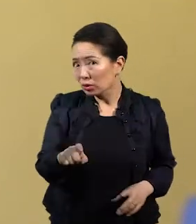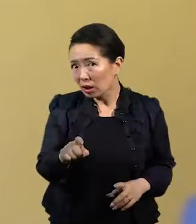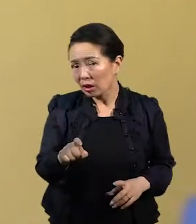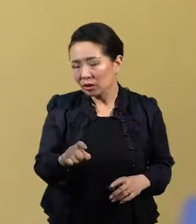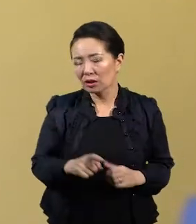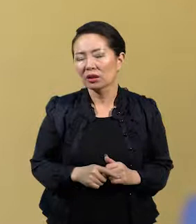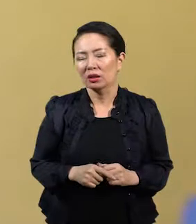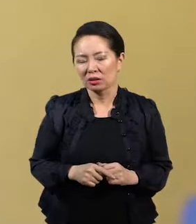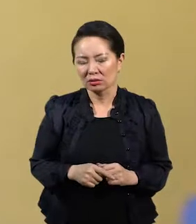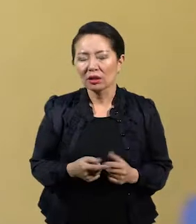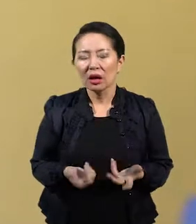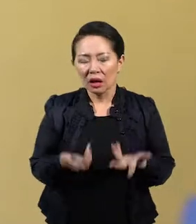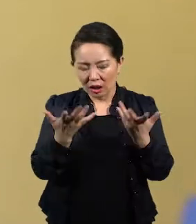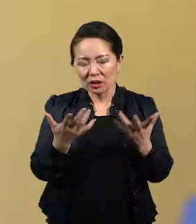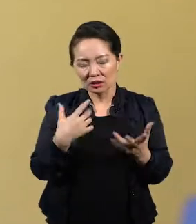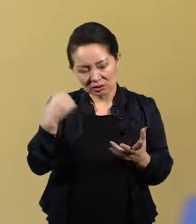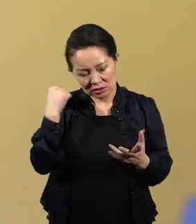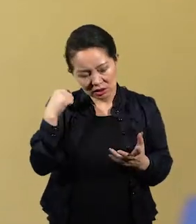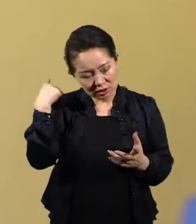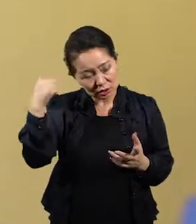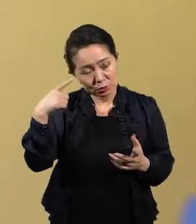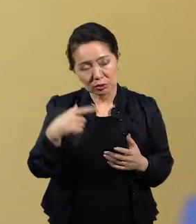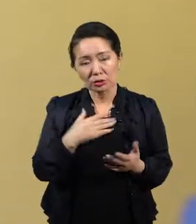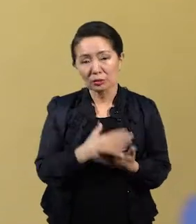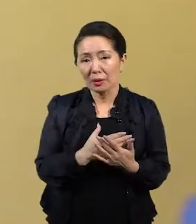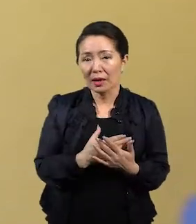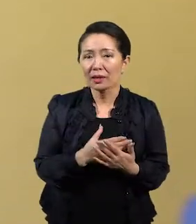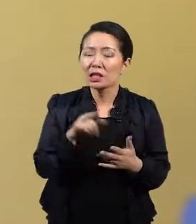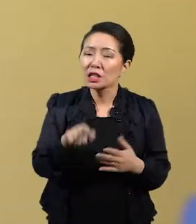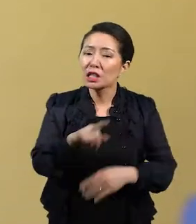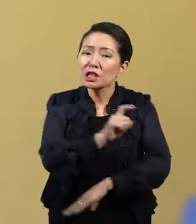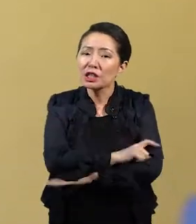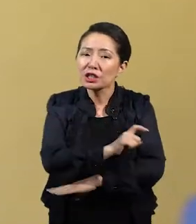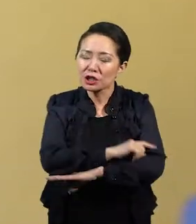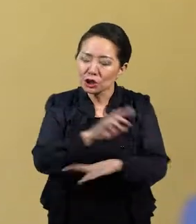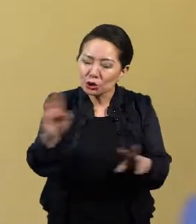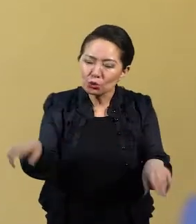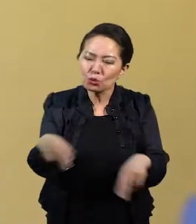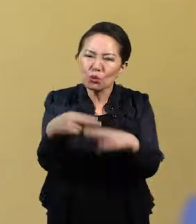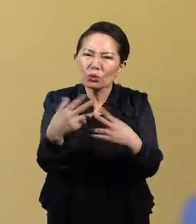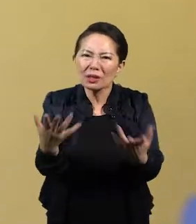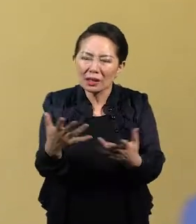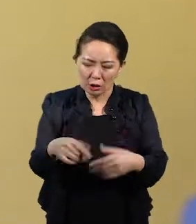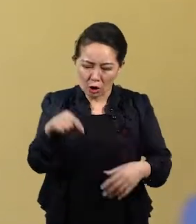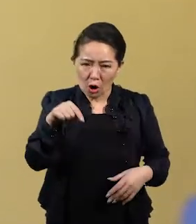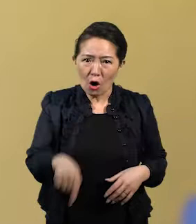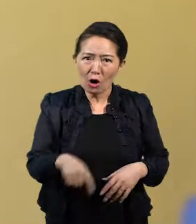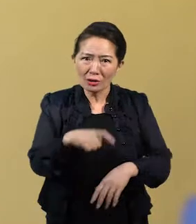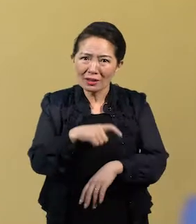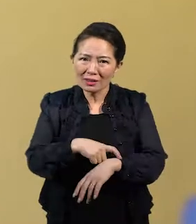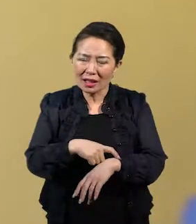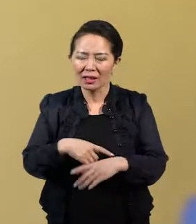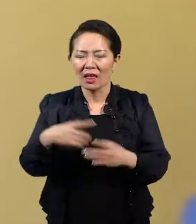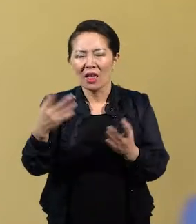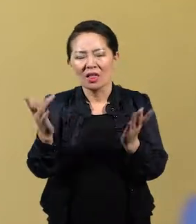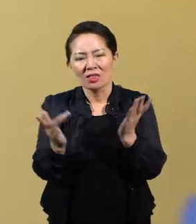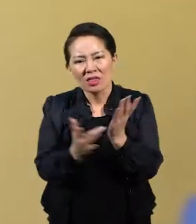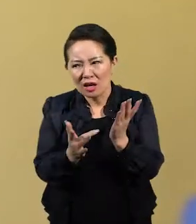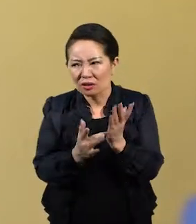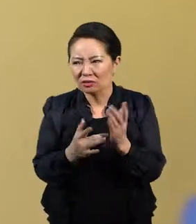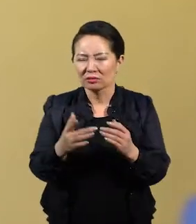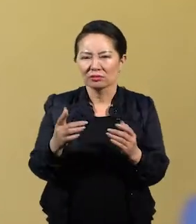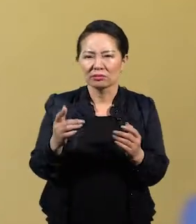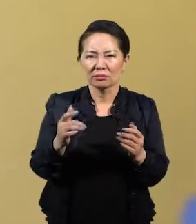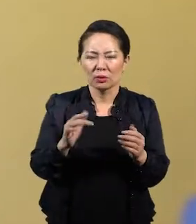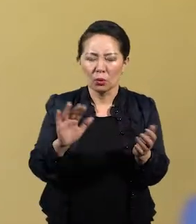асуудлыг одоо хөндөж чадсан юм шиг надад бол санагдлаа. Тэгээд энэ хичээлээс дүгнэх юм гэвэл одоо цаг техник технологи хурдтай өгч захим хэрэглээ